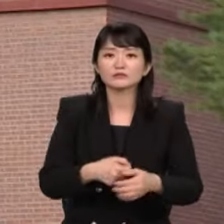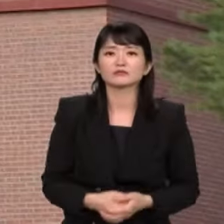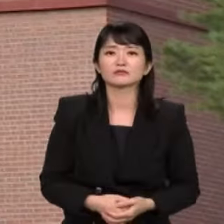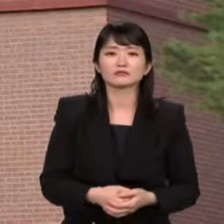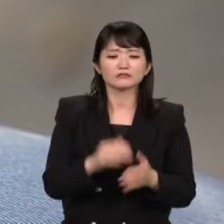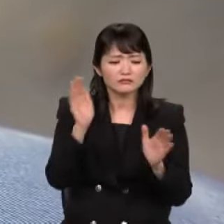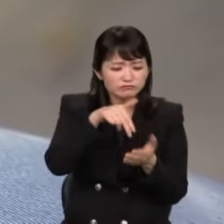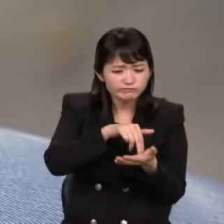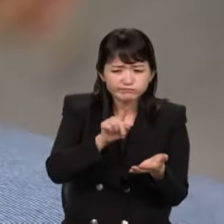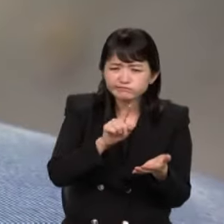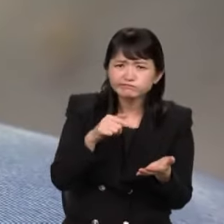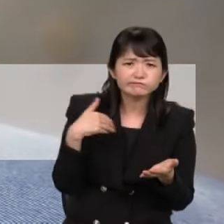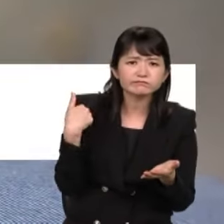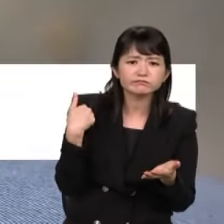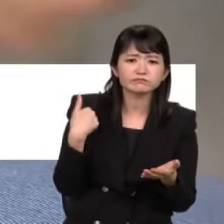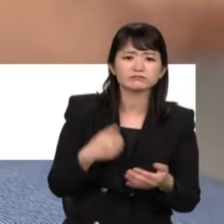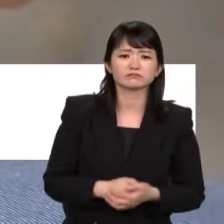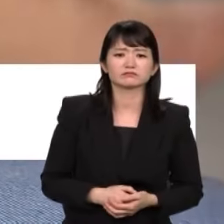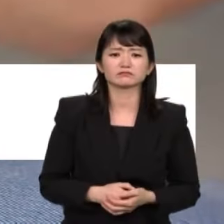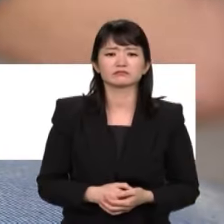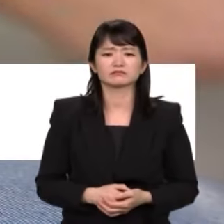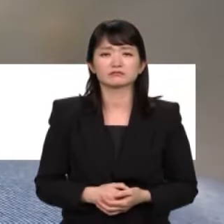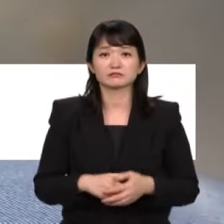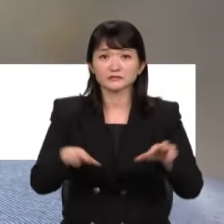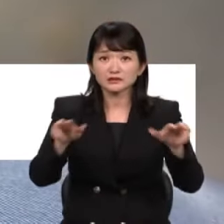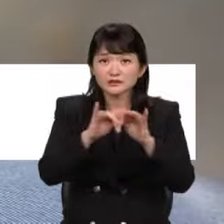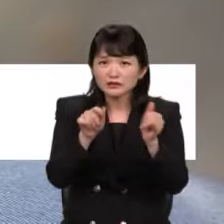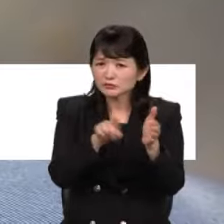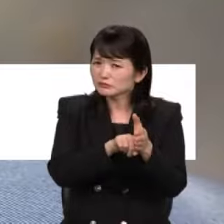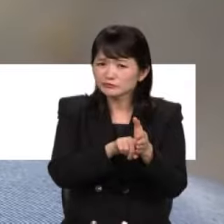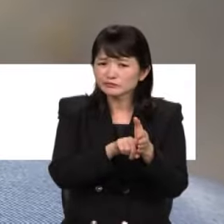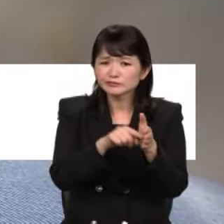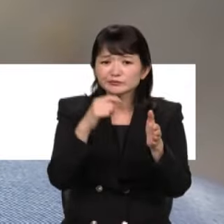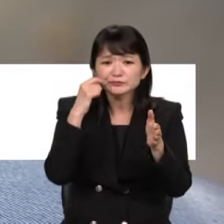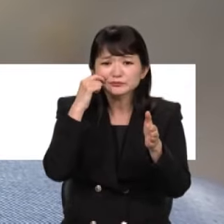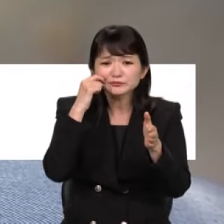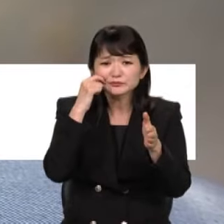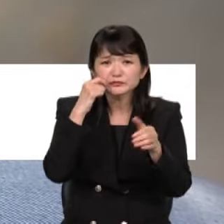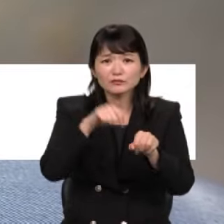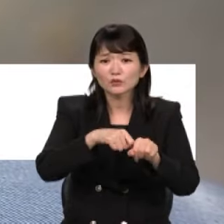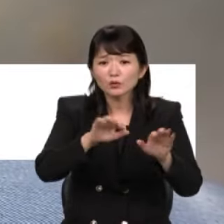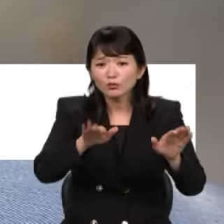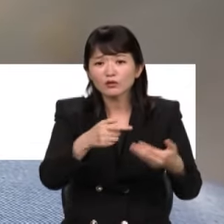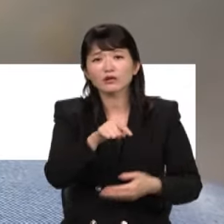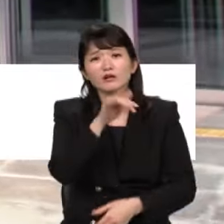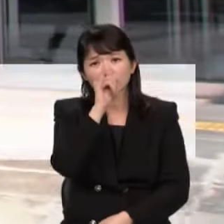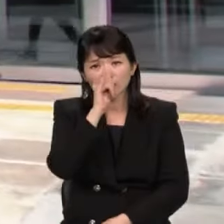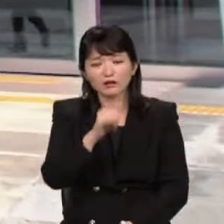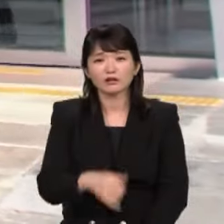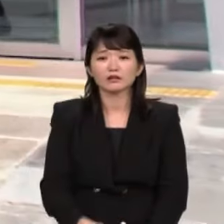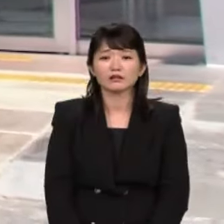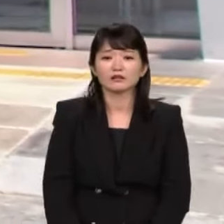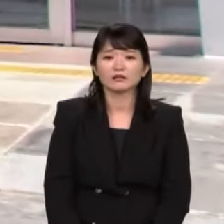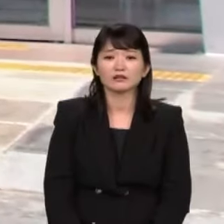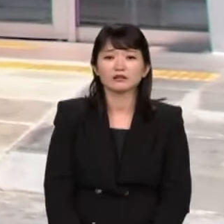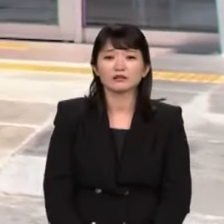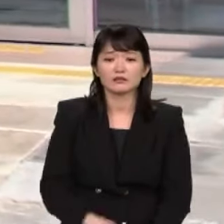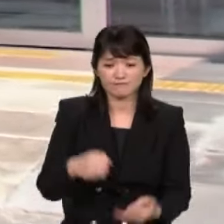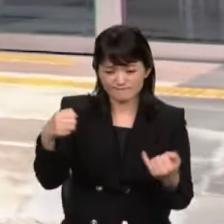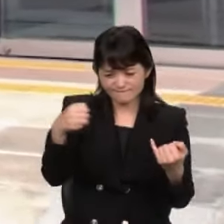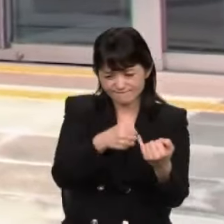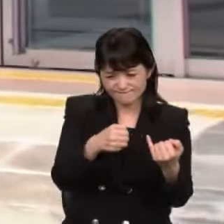없다고 합니다. 이제 사람을 못 믿겠어요. 이렇게 낙제 처벌 받을 수 있구나라고. 가해자 중